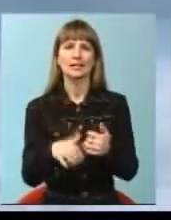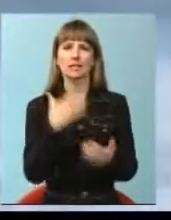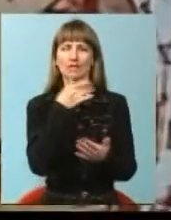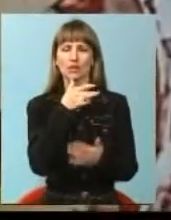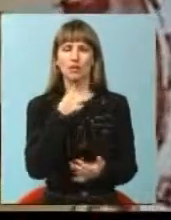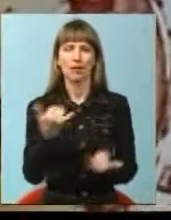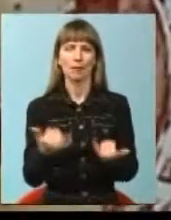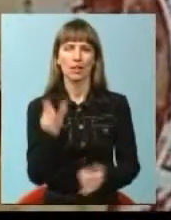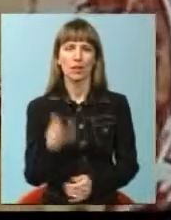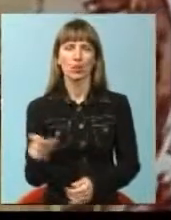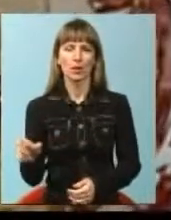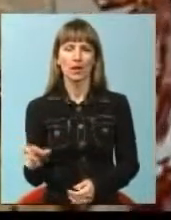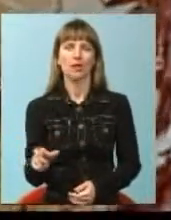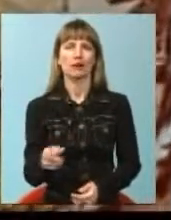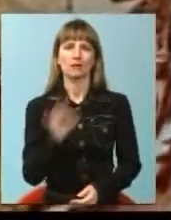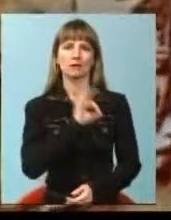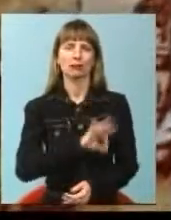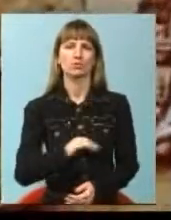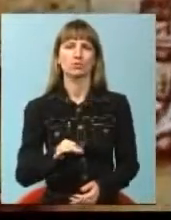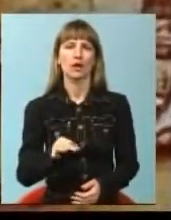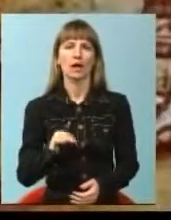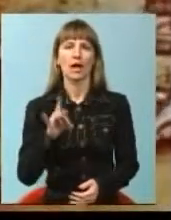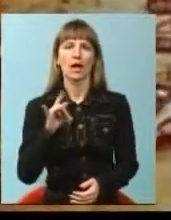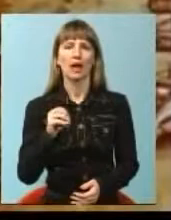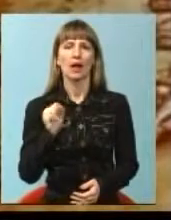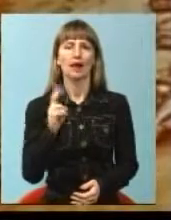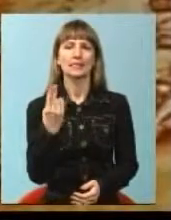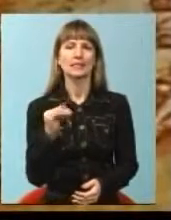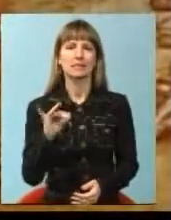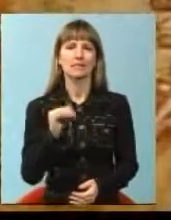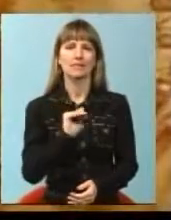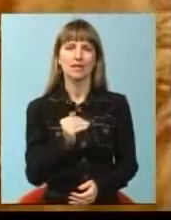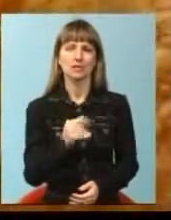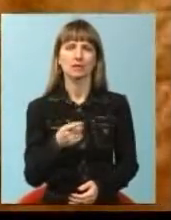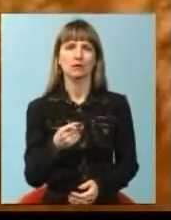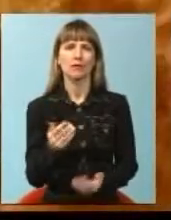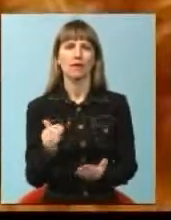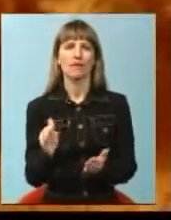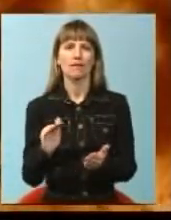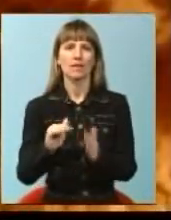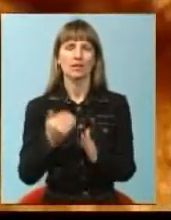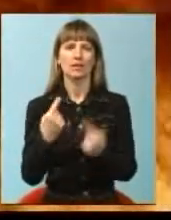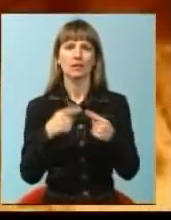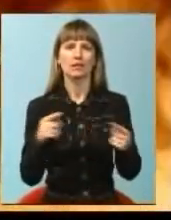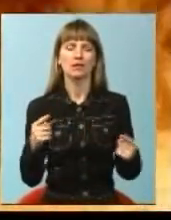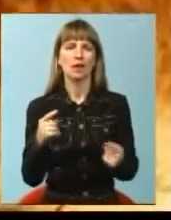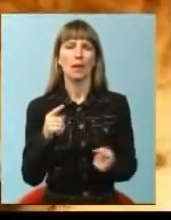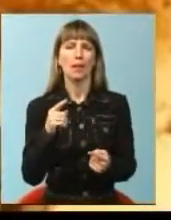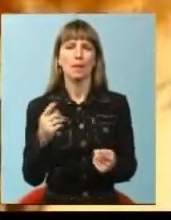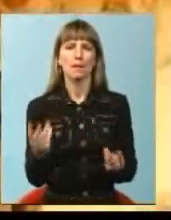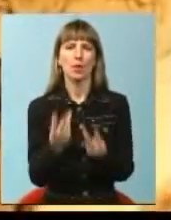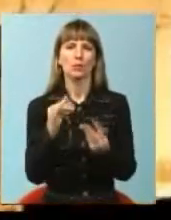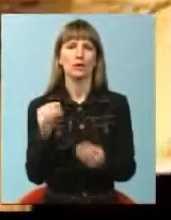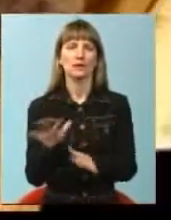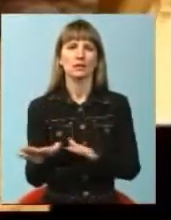сучасників. Використовуючи хімічні реакції та закони фізики, він викликав різнобарвне полум'я з рідини,